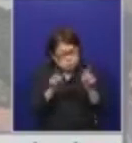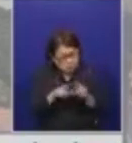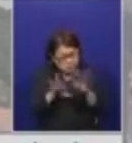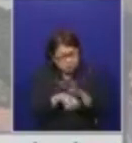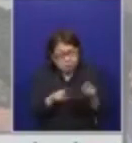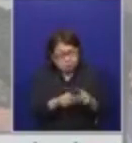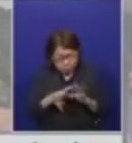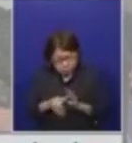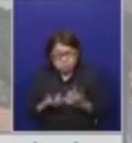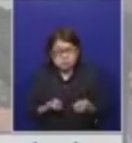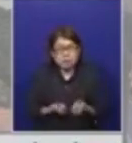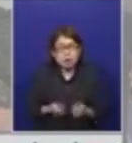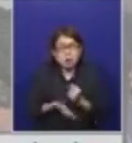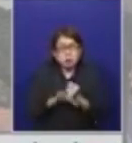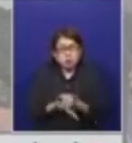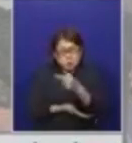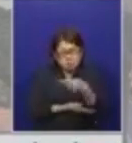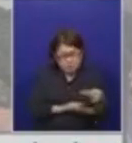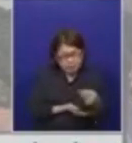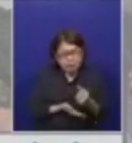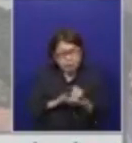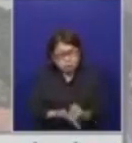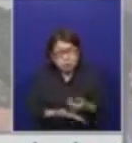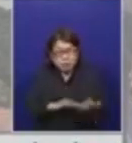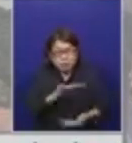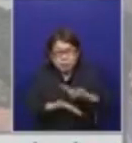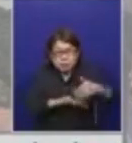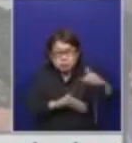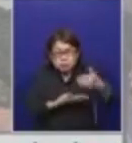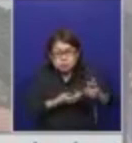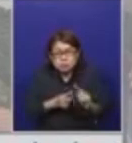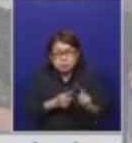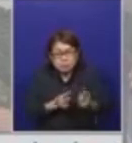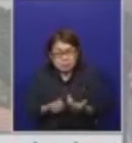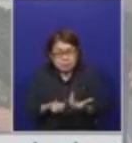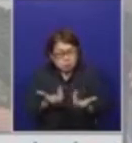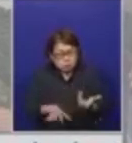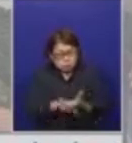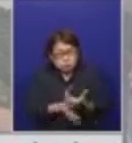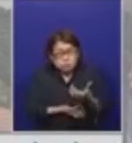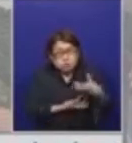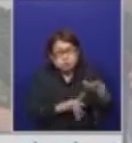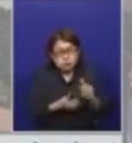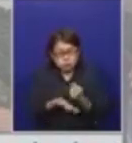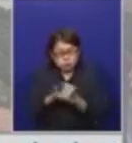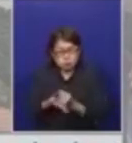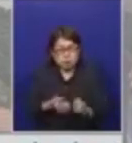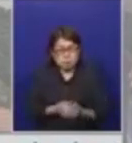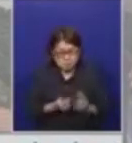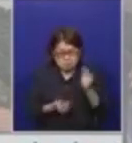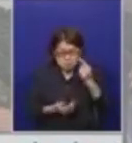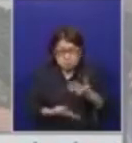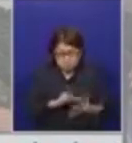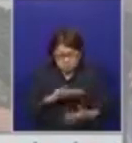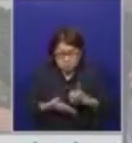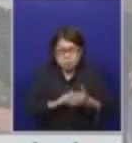วยเหลือในเรื่องของภาษาในเรื่องของการตลาดในเรื่องของการขนส่งนะครับผมว่าตรงนี้เนี่ยตลาดมหาศาลนะ